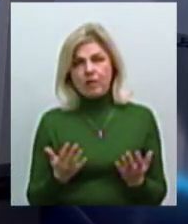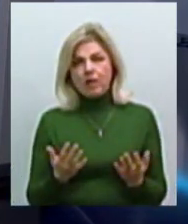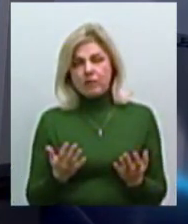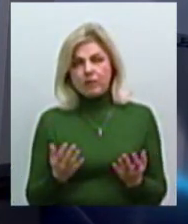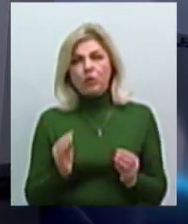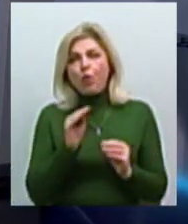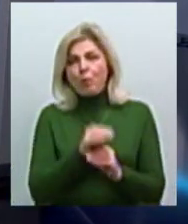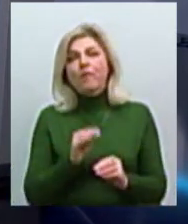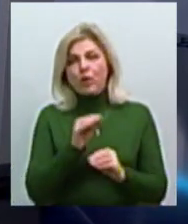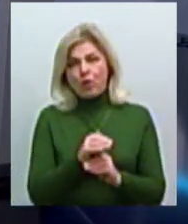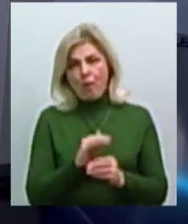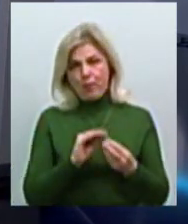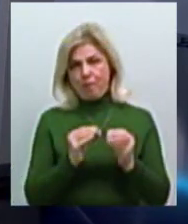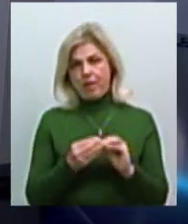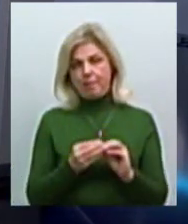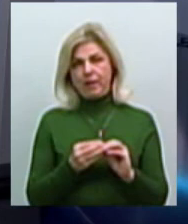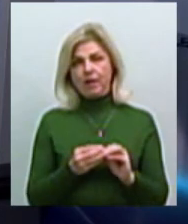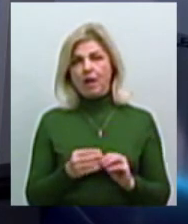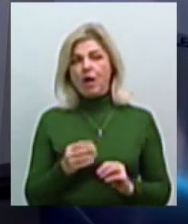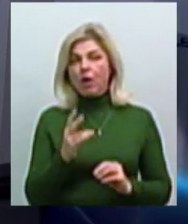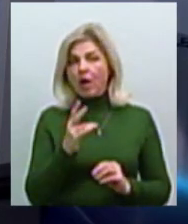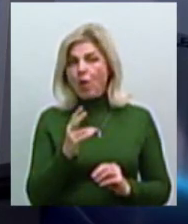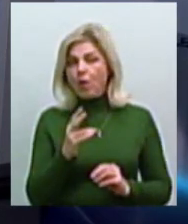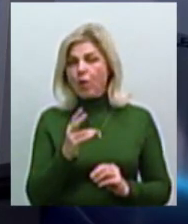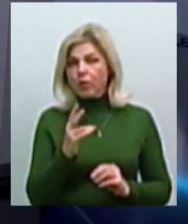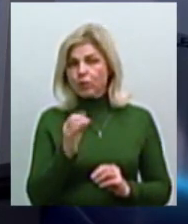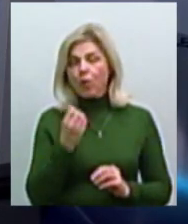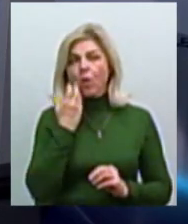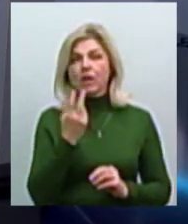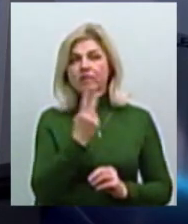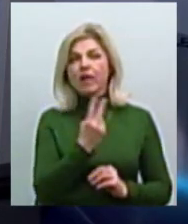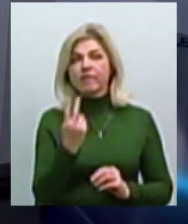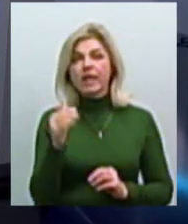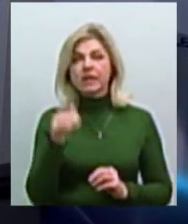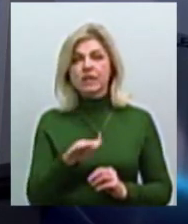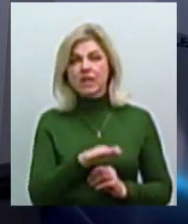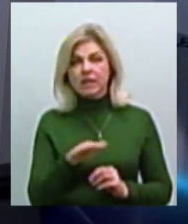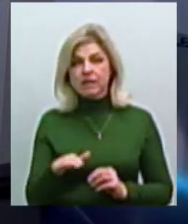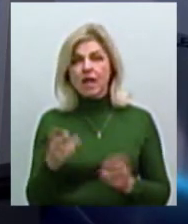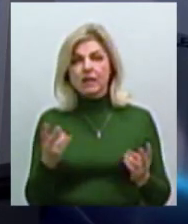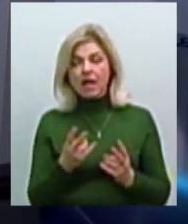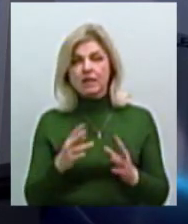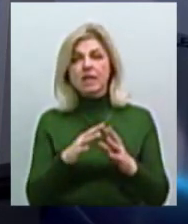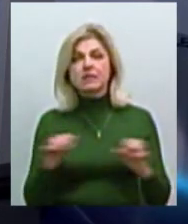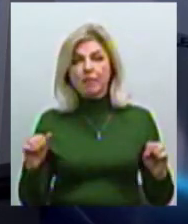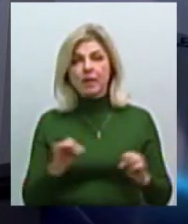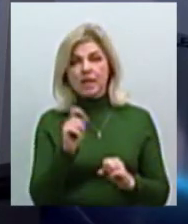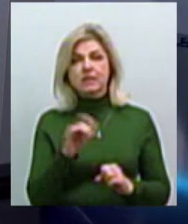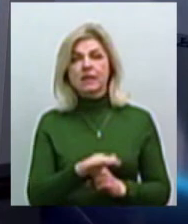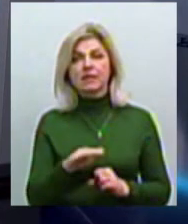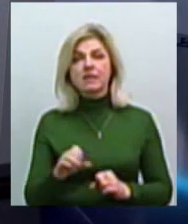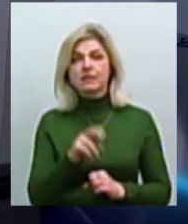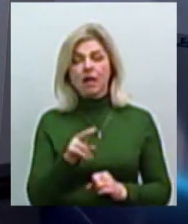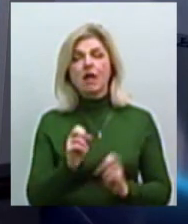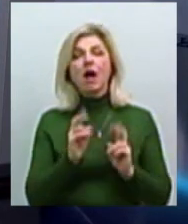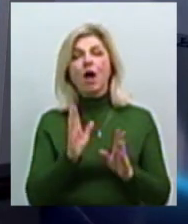супутні, як їх називають. Однак, коли 22 тисячі дітей треба забирати з дитячих садків, як будуть працювати